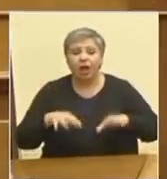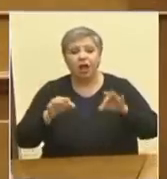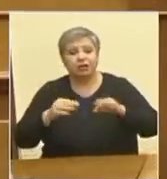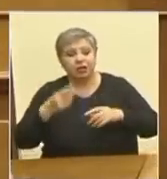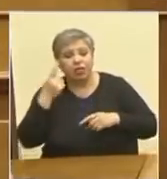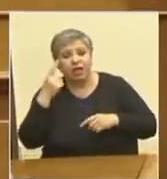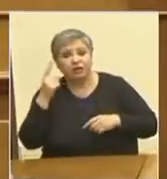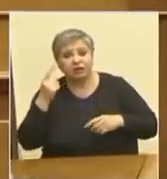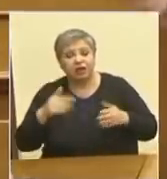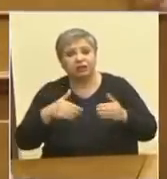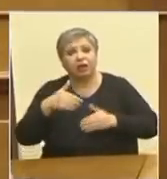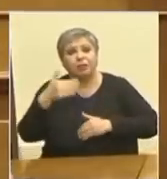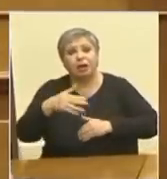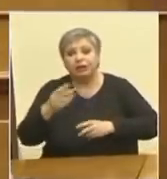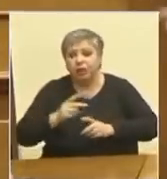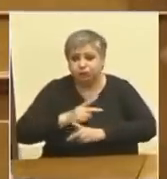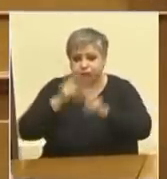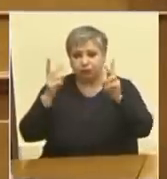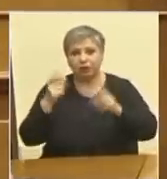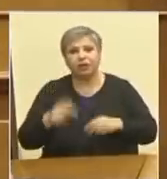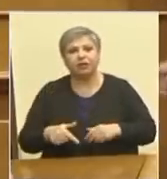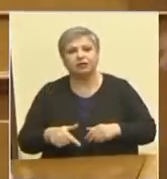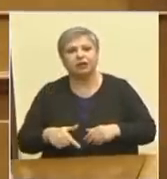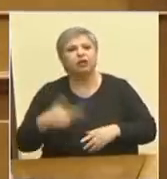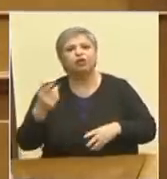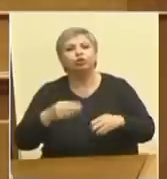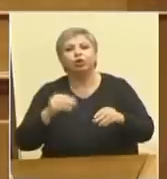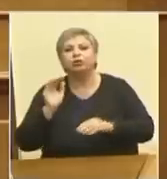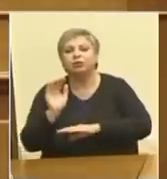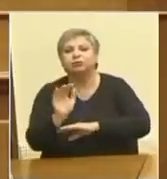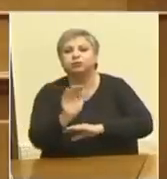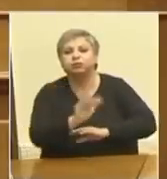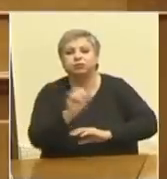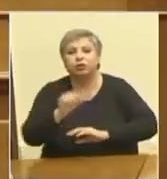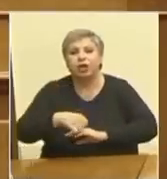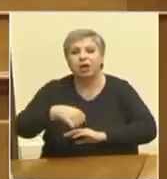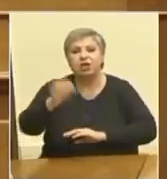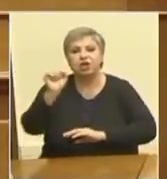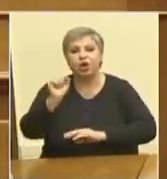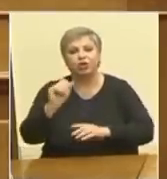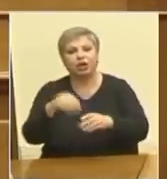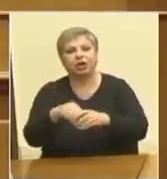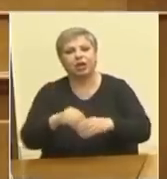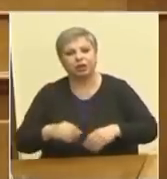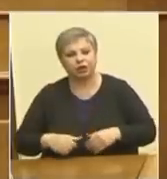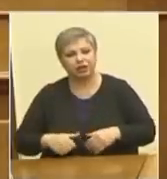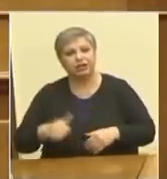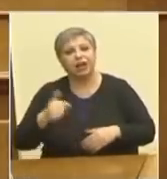όταν κάνατε ένα ψεύτικο και κάλπικο δημοψήφισμα για να το πάρετε πίσω μετά από 5 μέρες και να